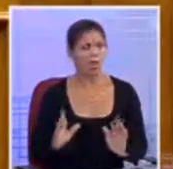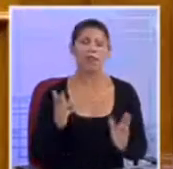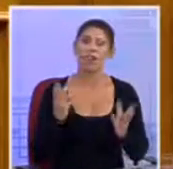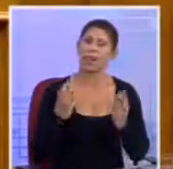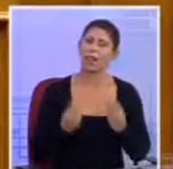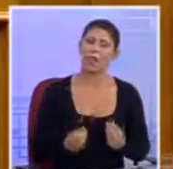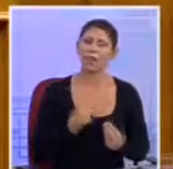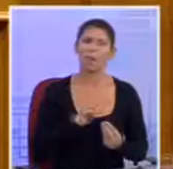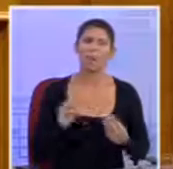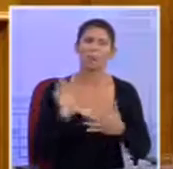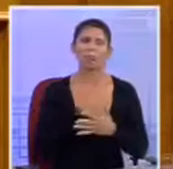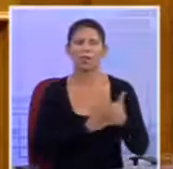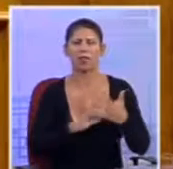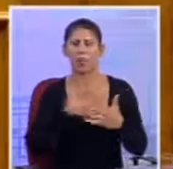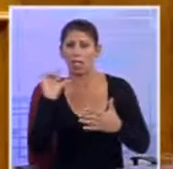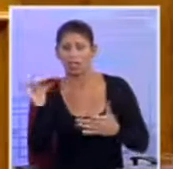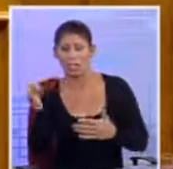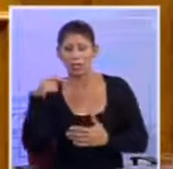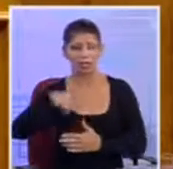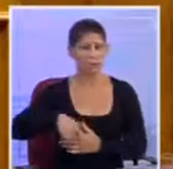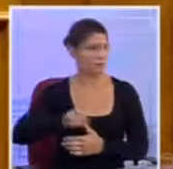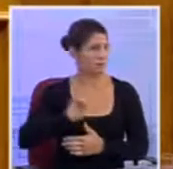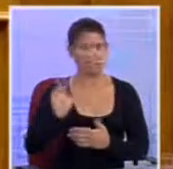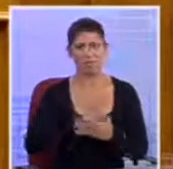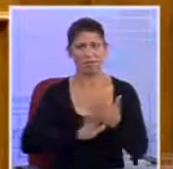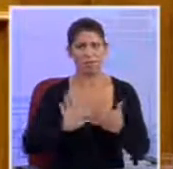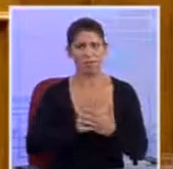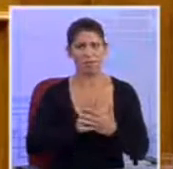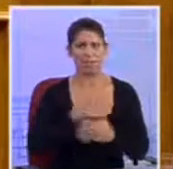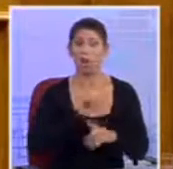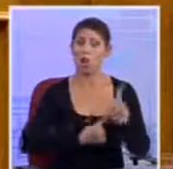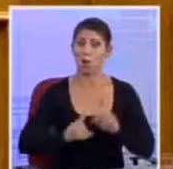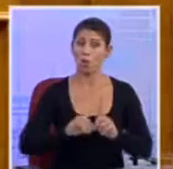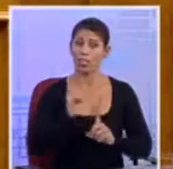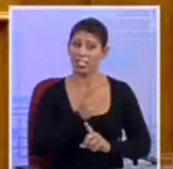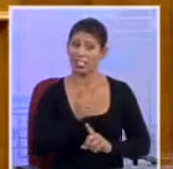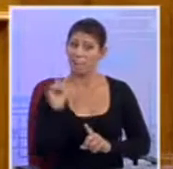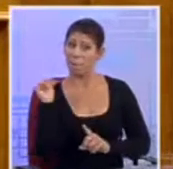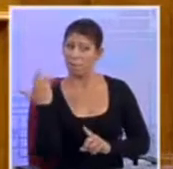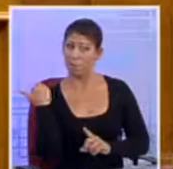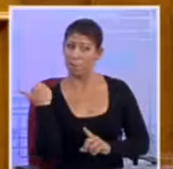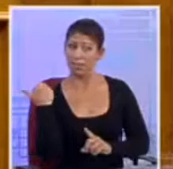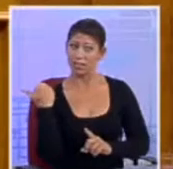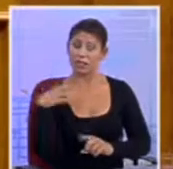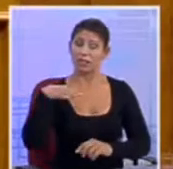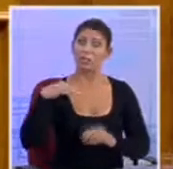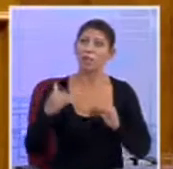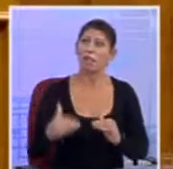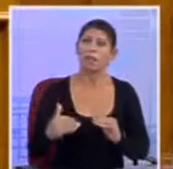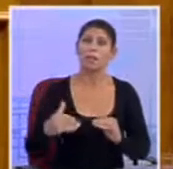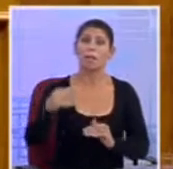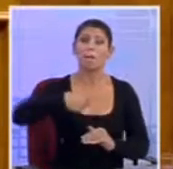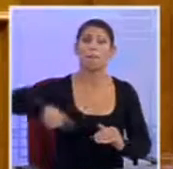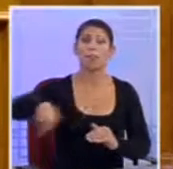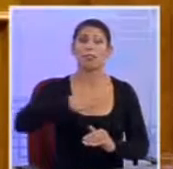είναι να μην μπερδεύουμε το χθες με το σήμερα και ας πάνε κάποιοι που κάναν κριτική πριν για την κατάσταση στην πλατεία Βικτωρίας να δούνε πώς είναι η